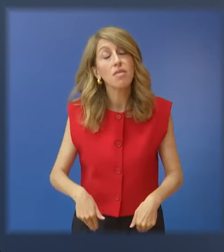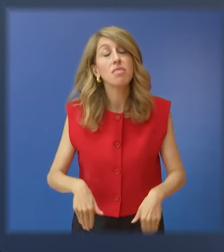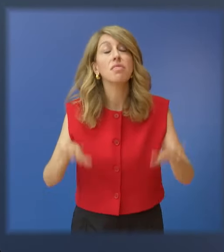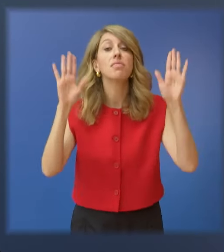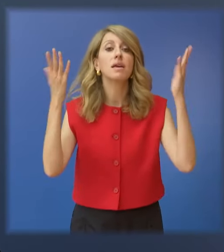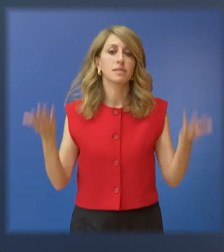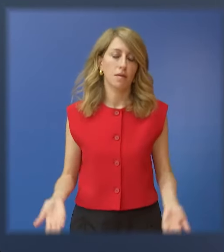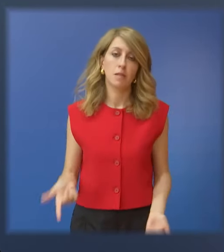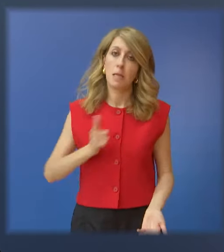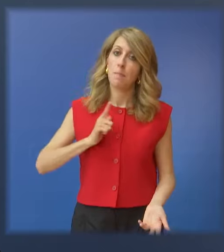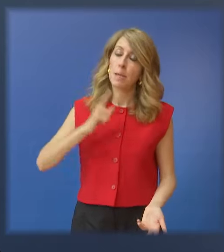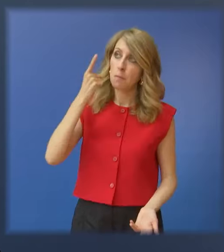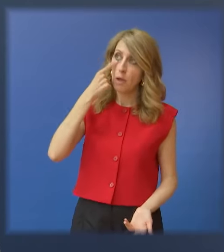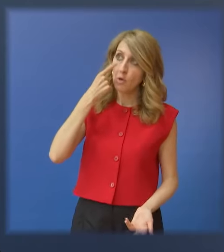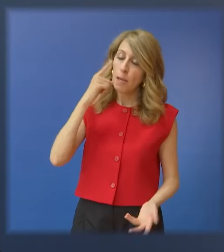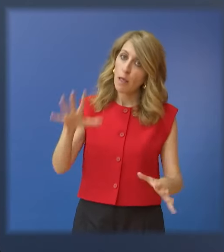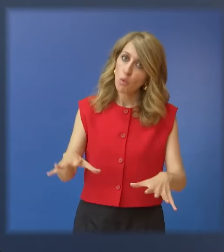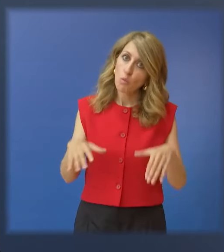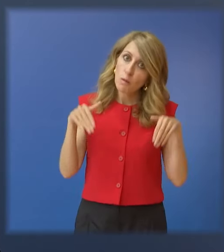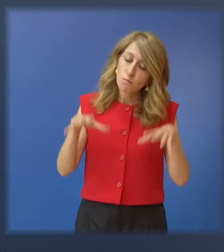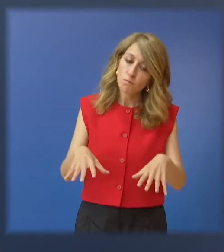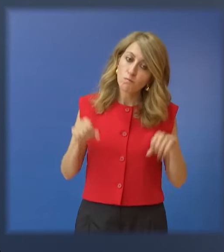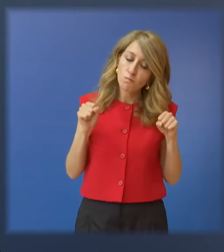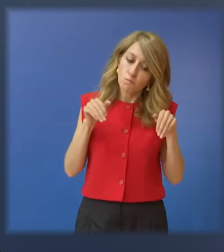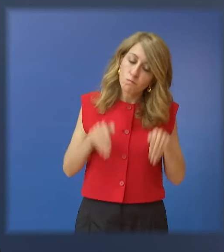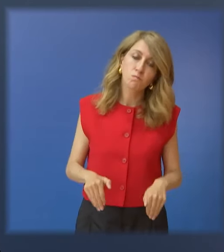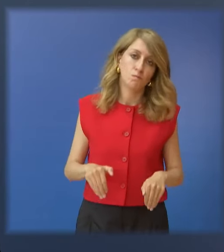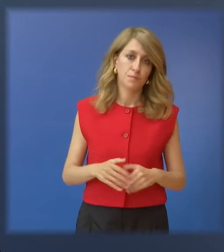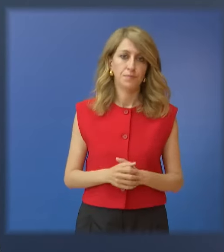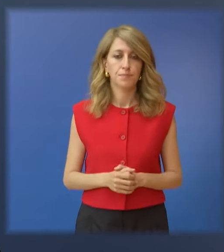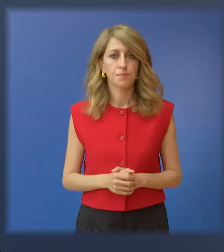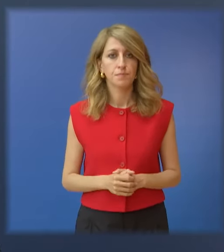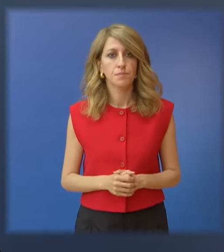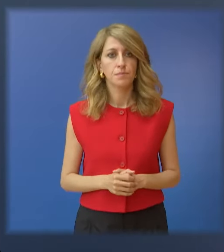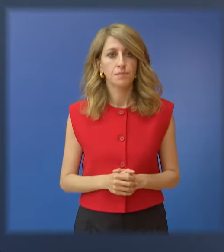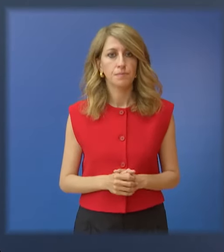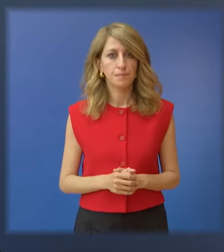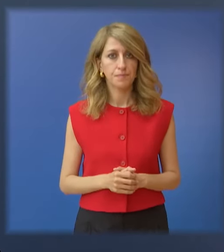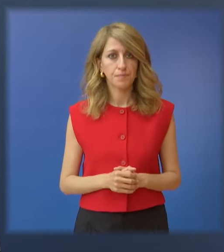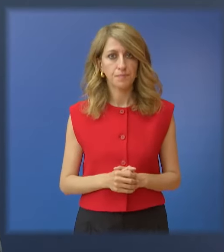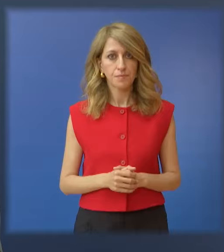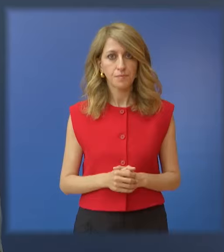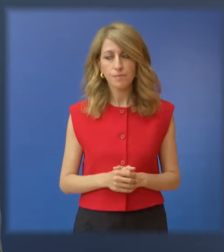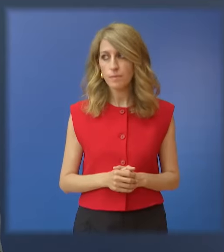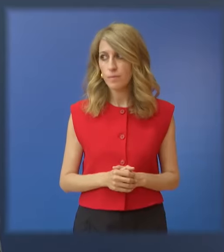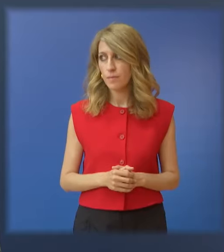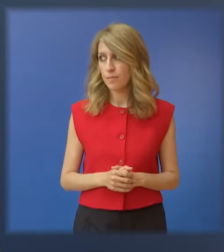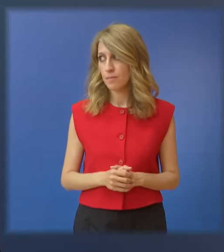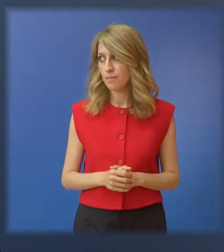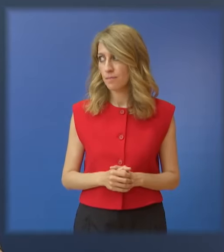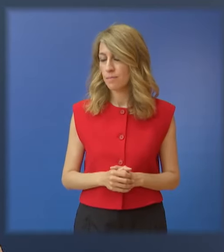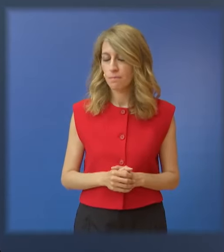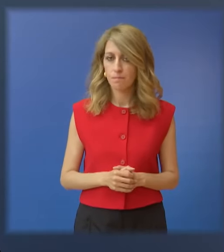δούμε αν θα συμμορφωθεί ελάτε και συγγνώμη ε καλό